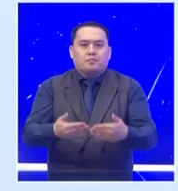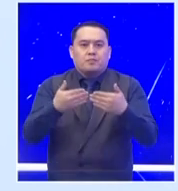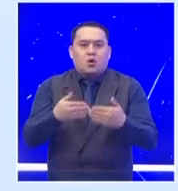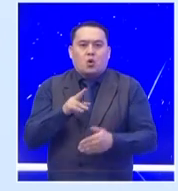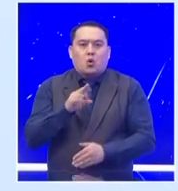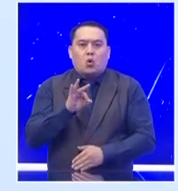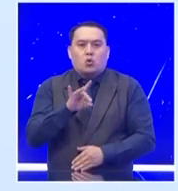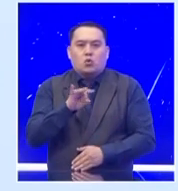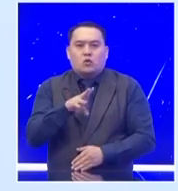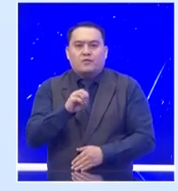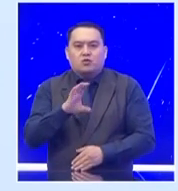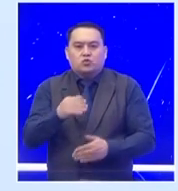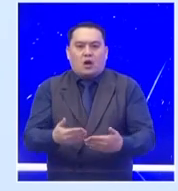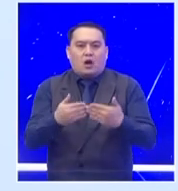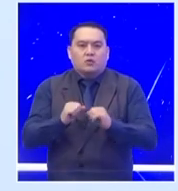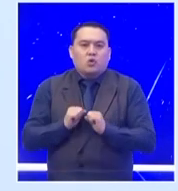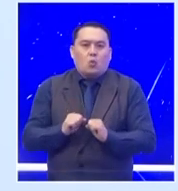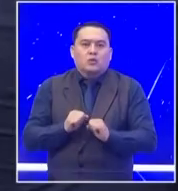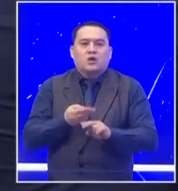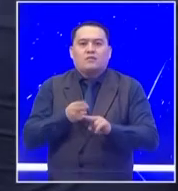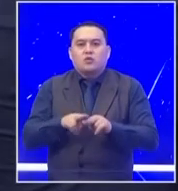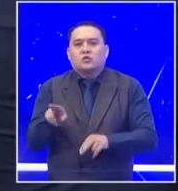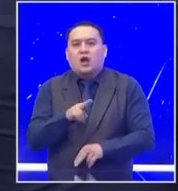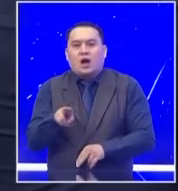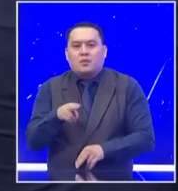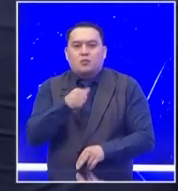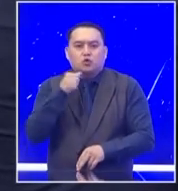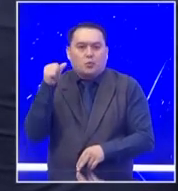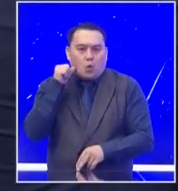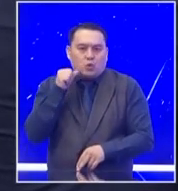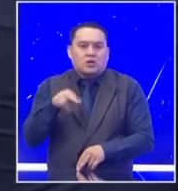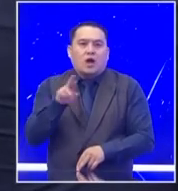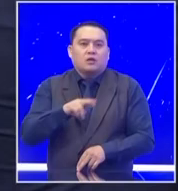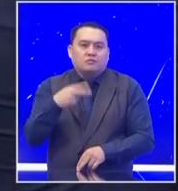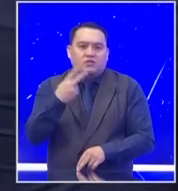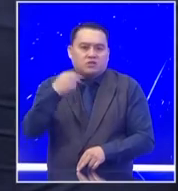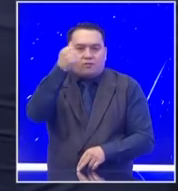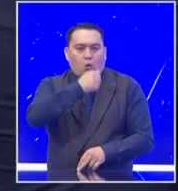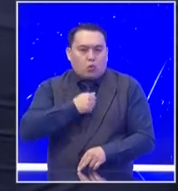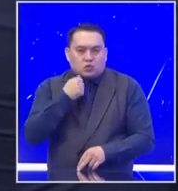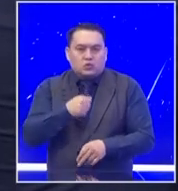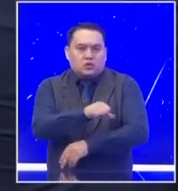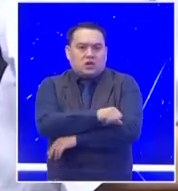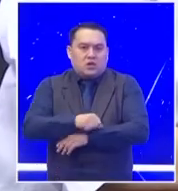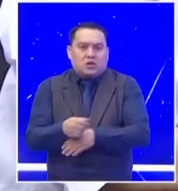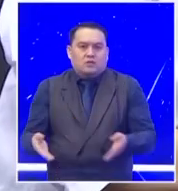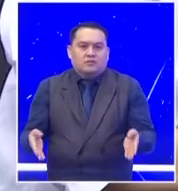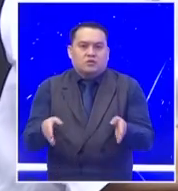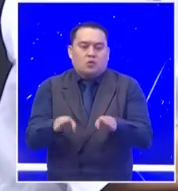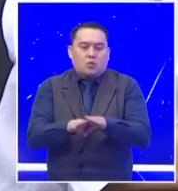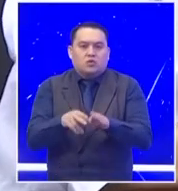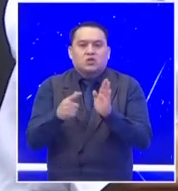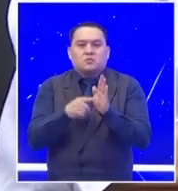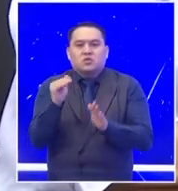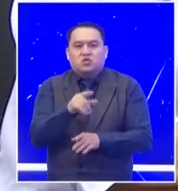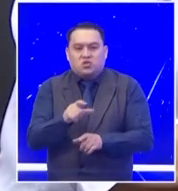предупреждению коронавируса. По озвученным данным, с декабря прошлого года по январь 2020-го границу с Китаем пересекли свыше 7